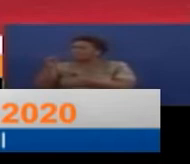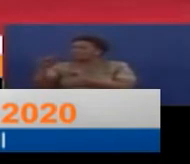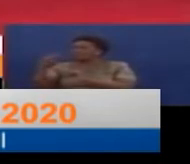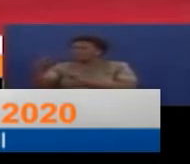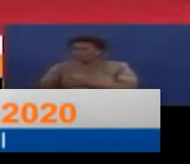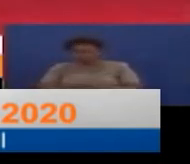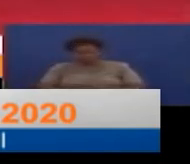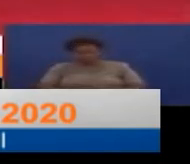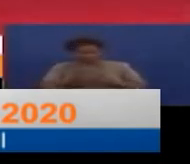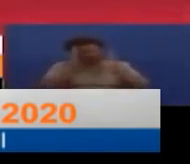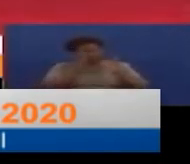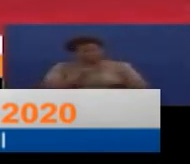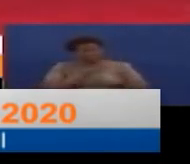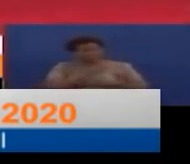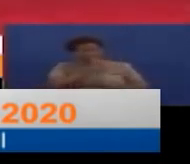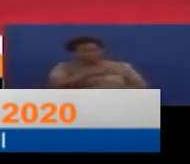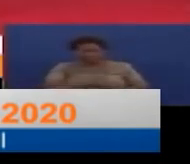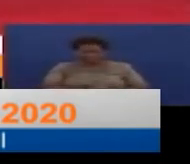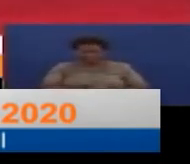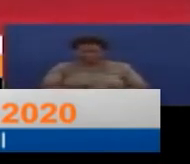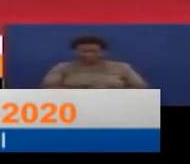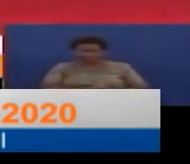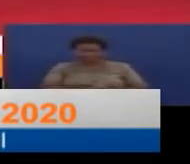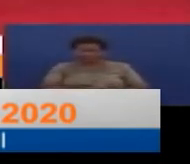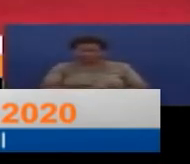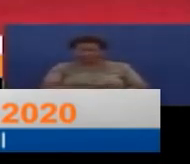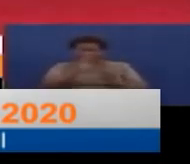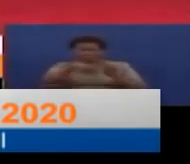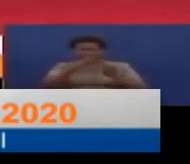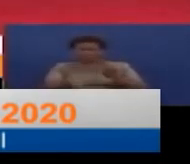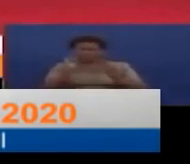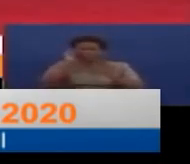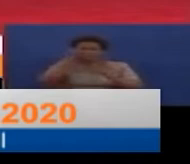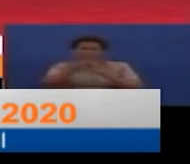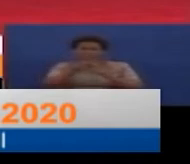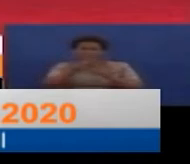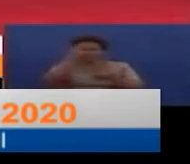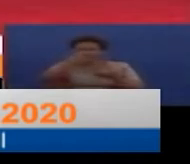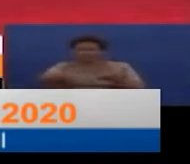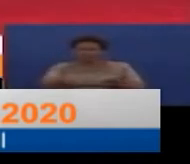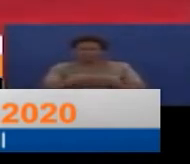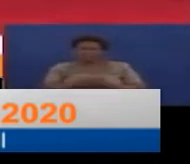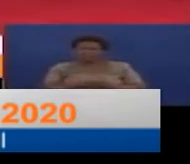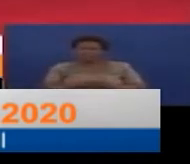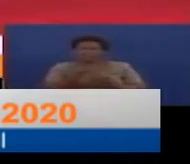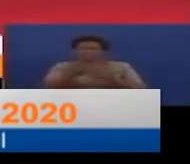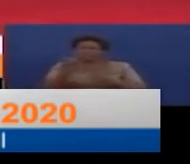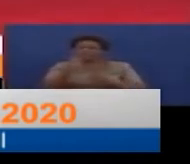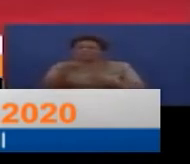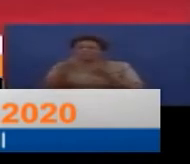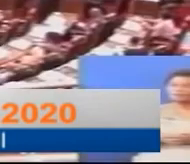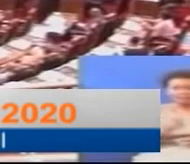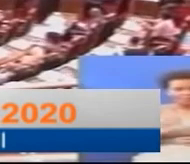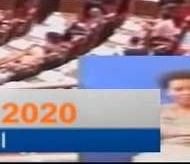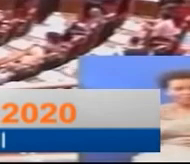Spika, kutofikiwa kwa malengo ya mapato ya kodi kulitokana na sababu mbalimbali zikiwemo ugumu wa kutoza kodi sekta isiyo